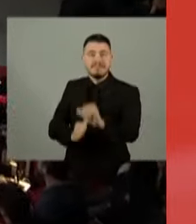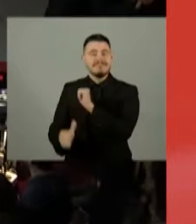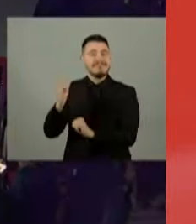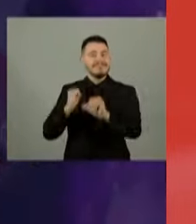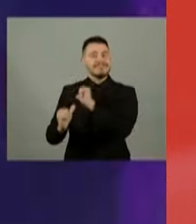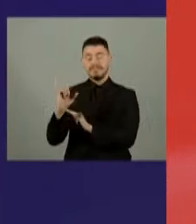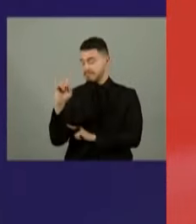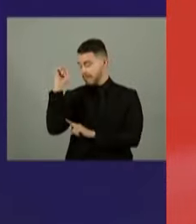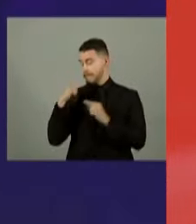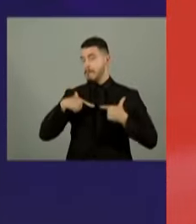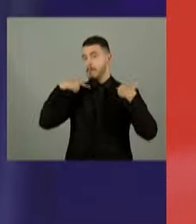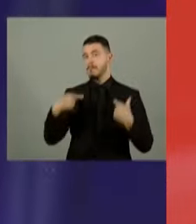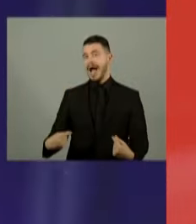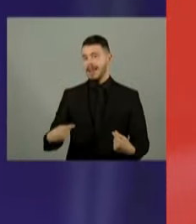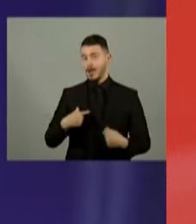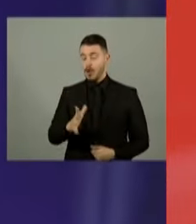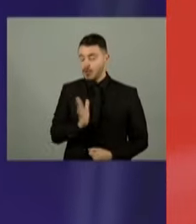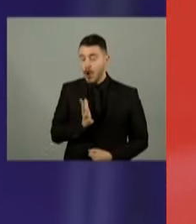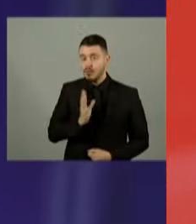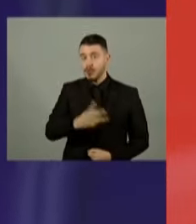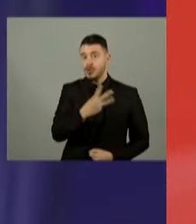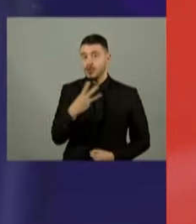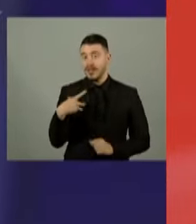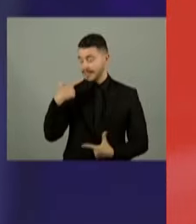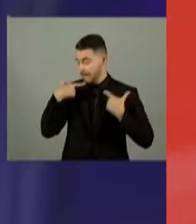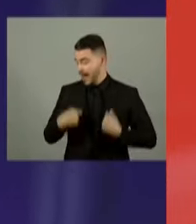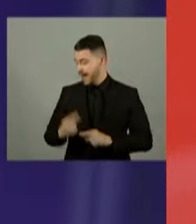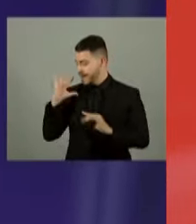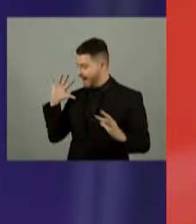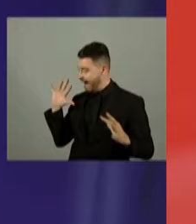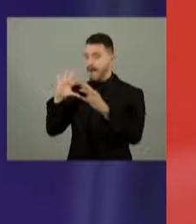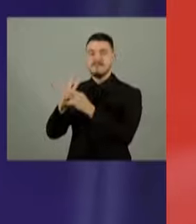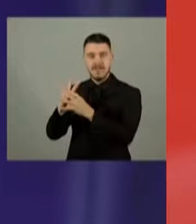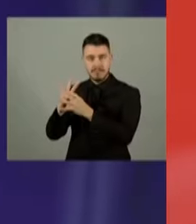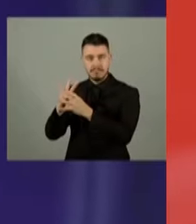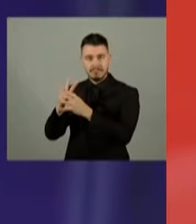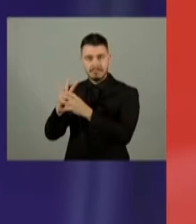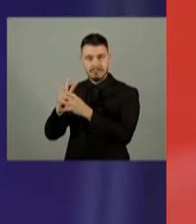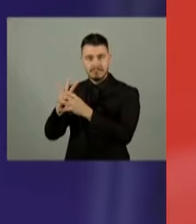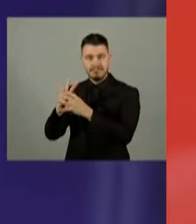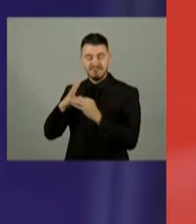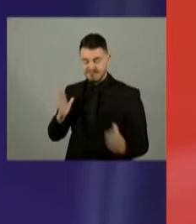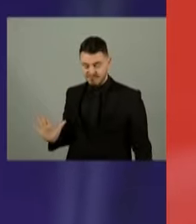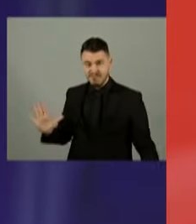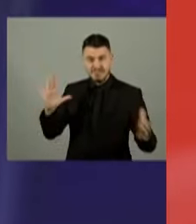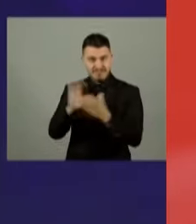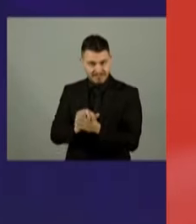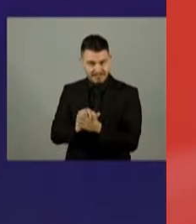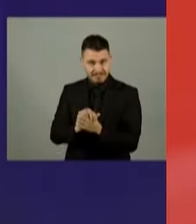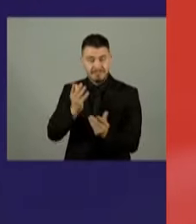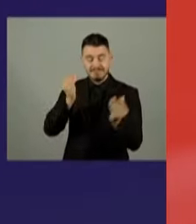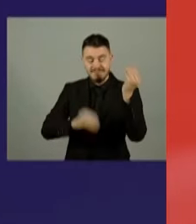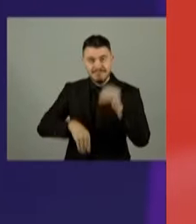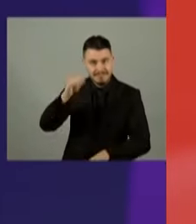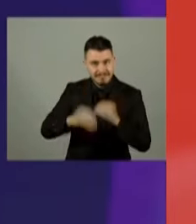τεράστια αυτοπεποίθηση. Έχει βελτιώσει πάρα πολύ τα ελληνικά του. Συμφωνώ. Μπορεί και εκφράζεται πολύ πιο άνετα και